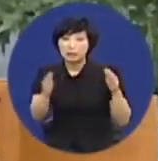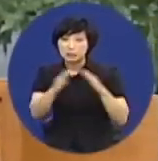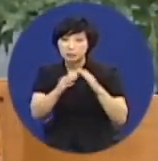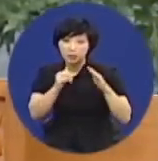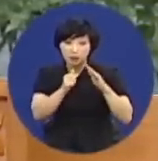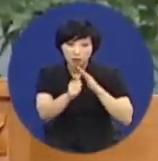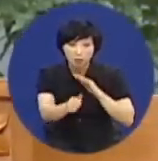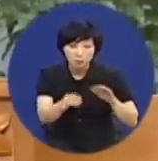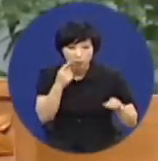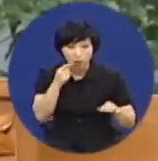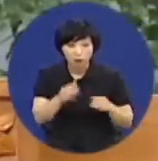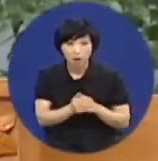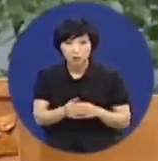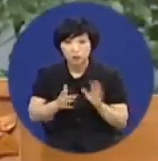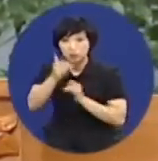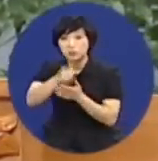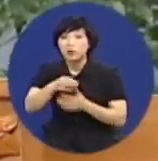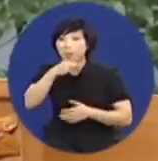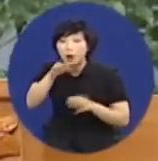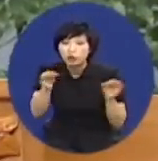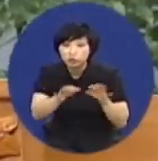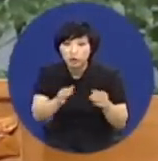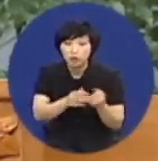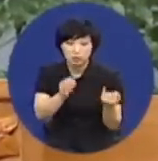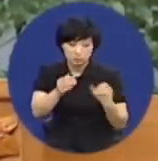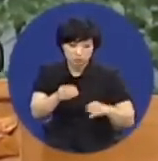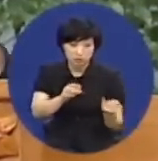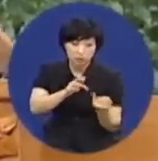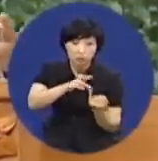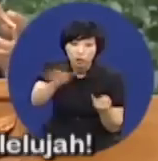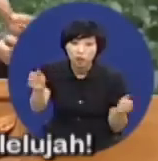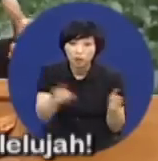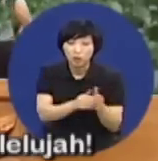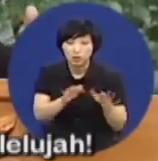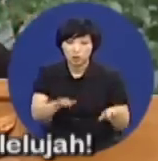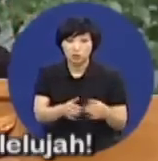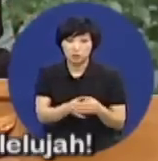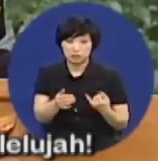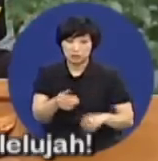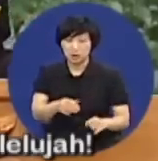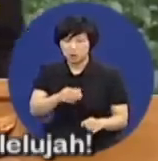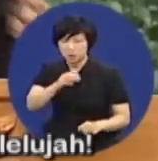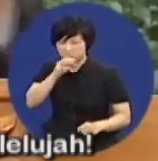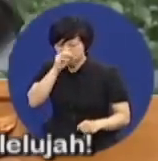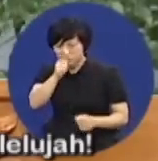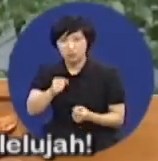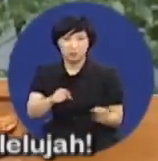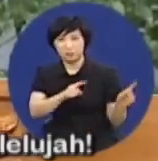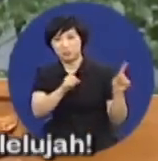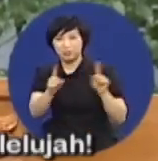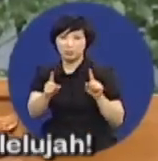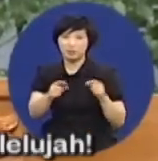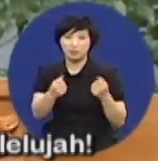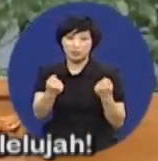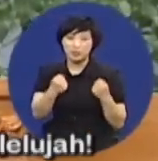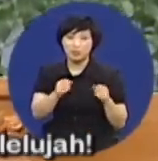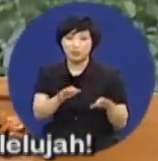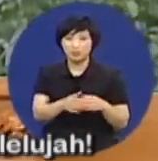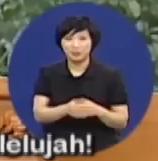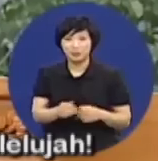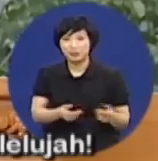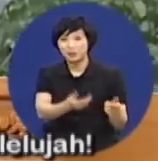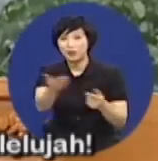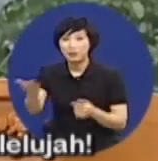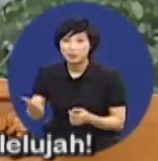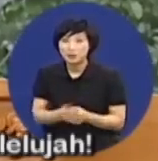彼女の娘はその時から治りました。子供は正常になりました。この